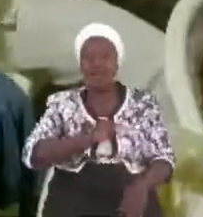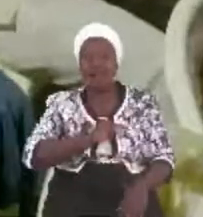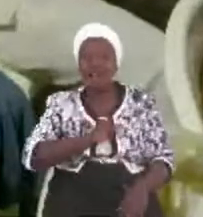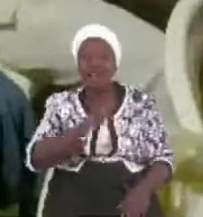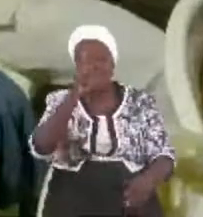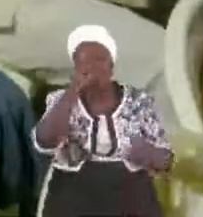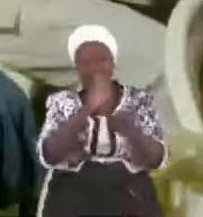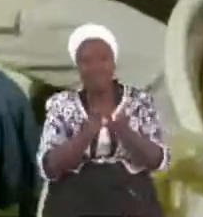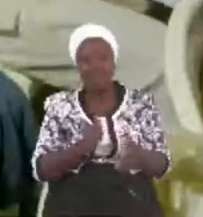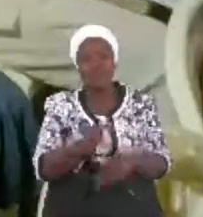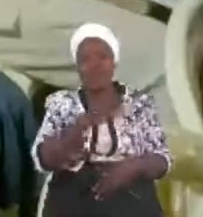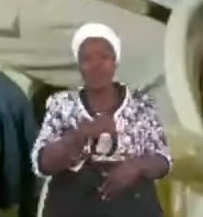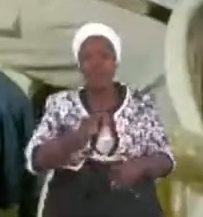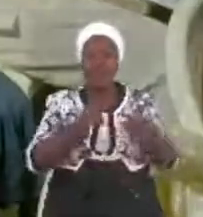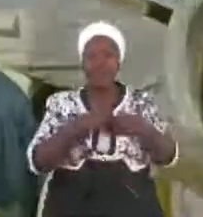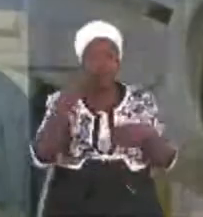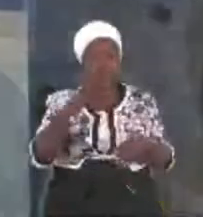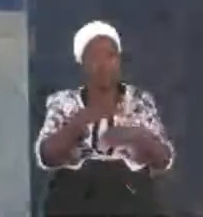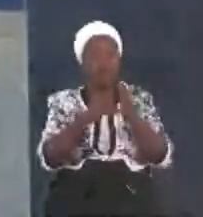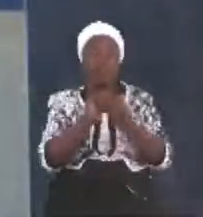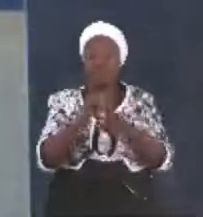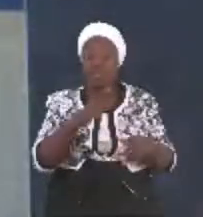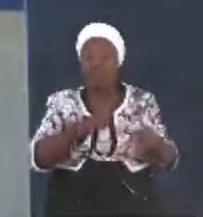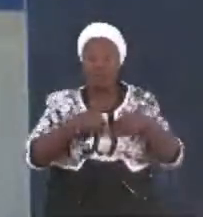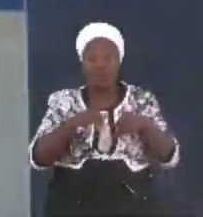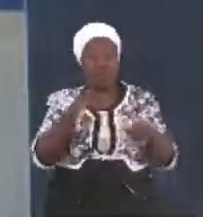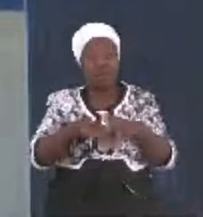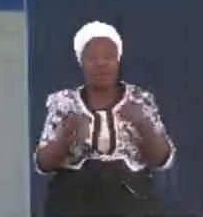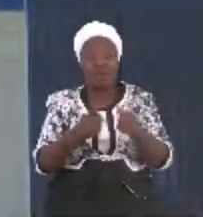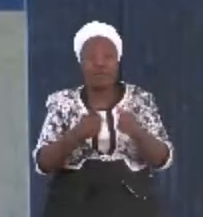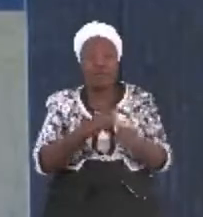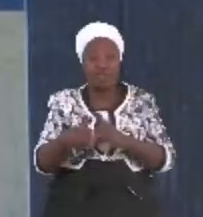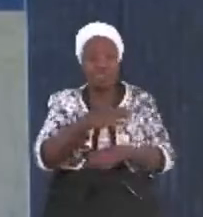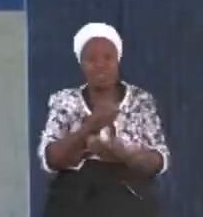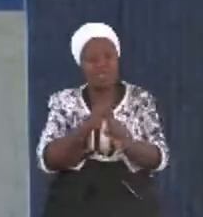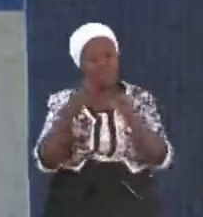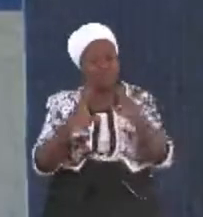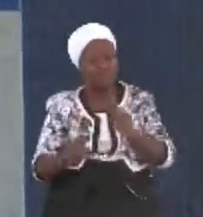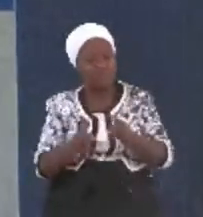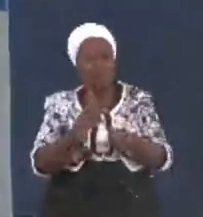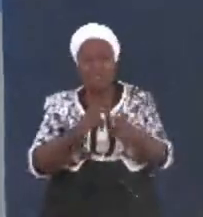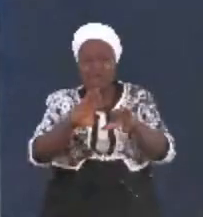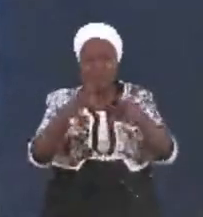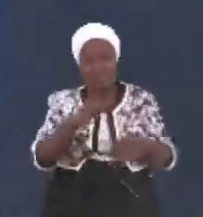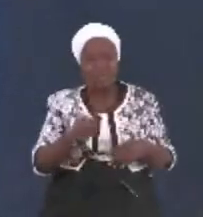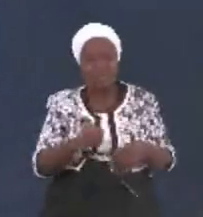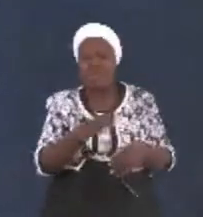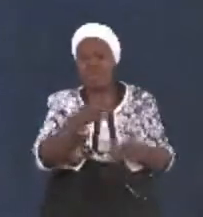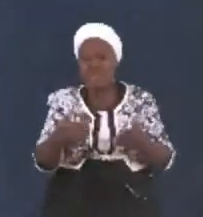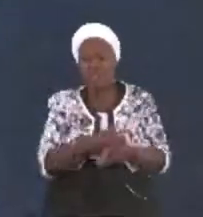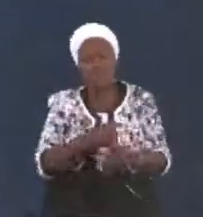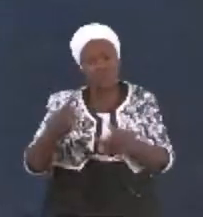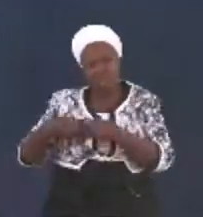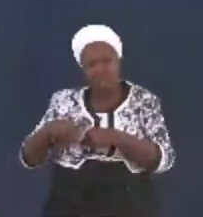Regarde ce que Dieu fait depuis le premier jour. Il a sauvé plusieurs. Il les a donné un nouveau cœur, une